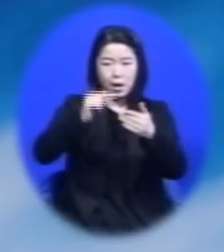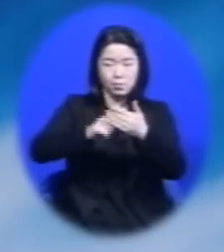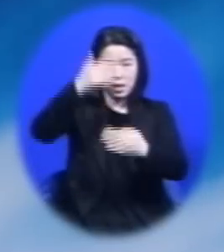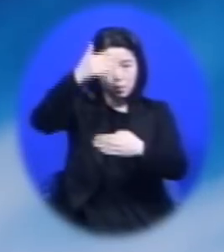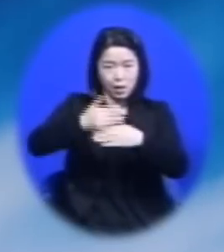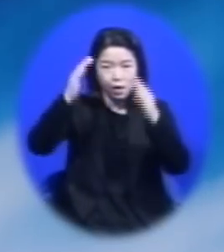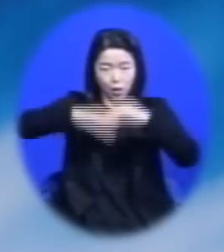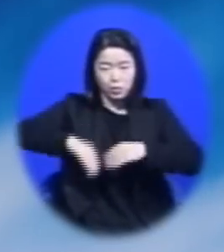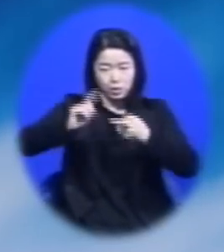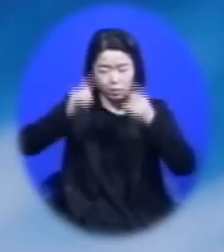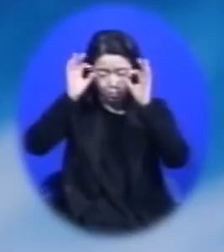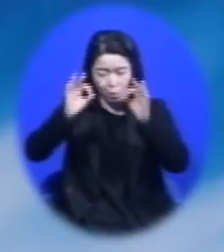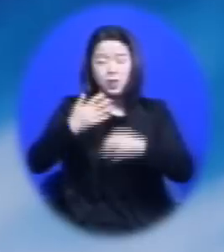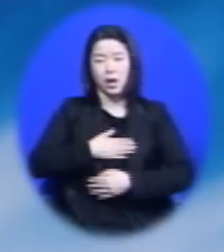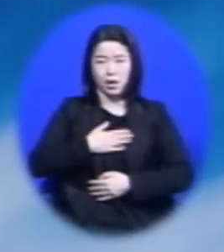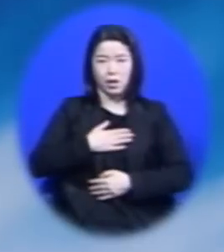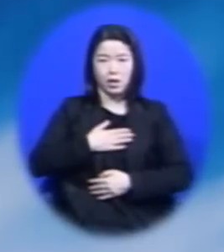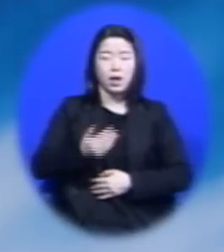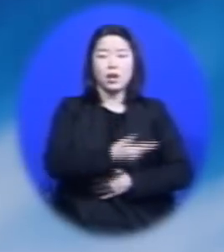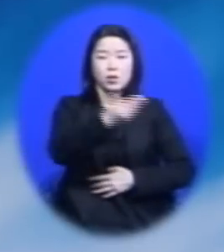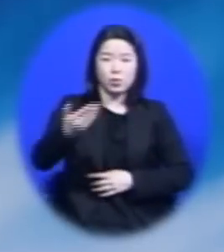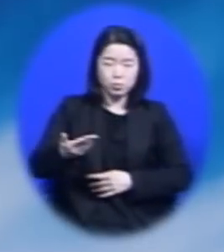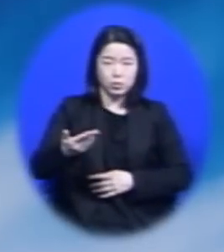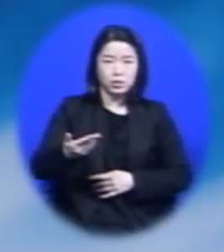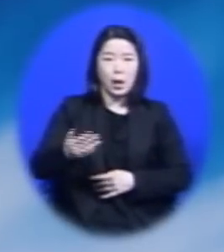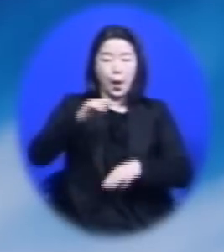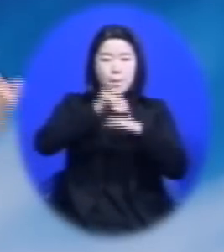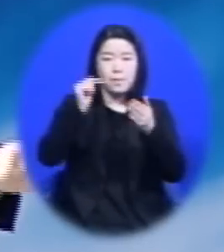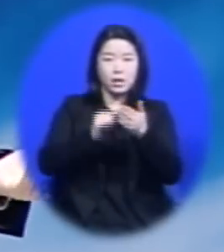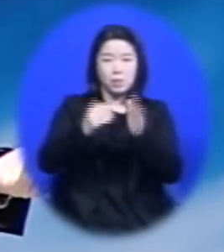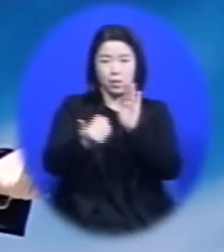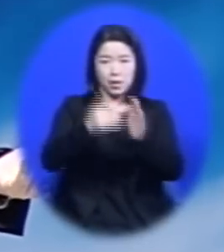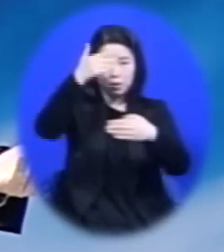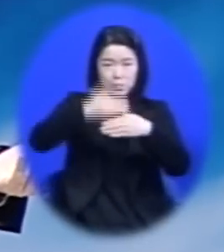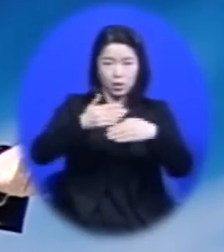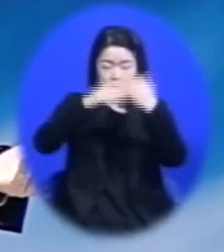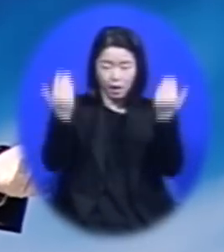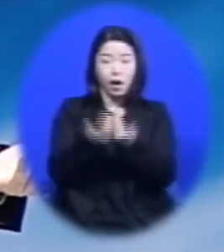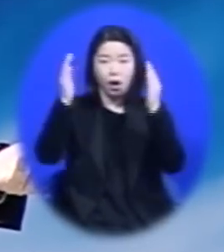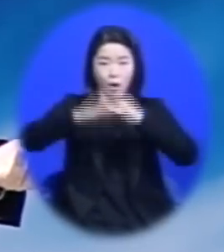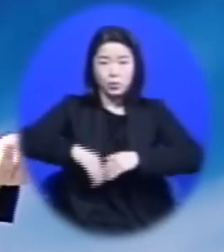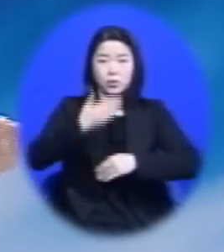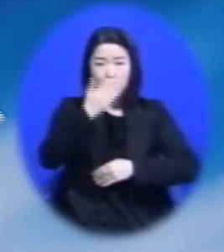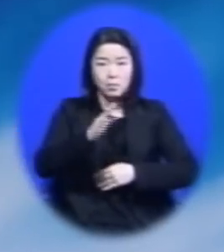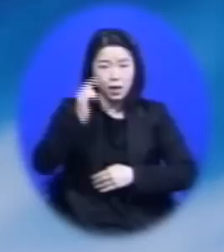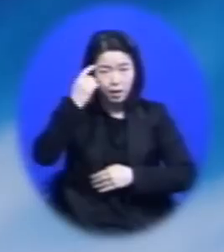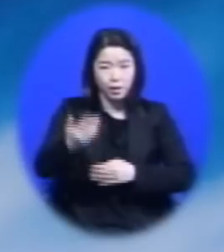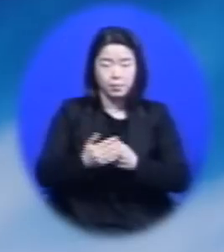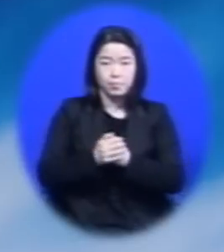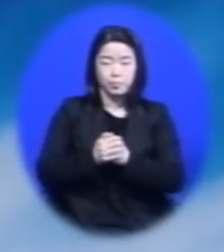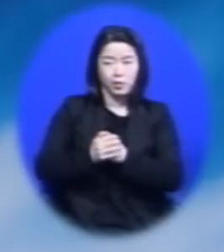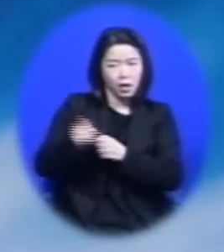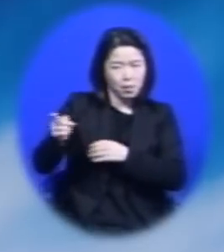알 수가 있습니다 여러분은 마음의 장벽이 다 허물어졌습니다 마음에 안